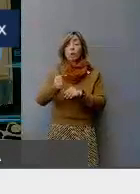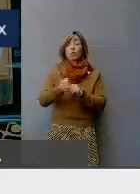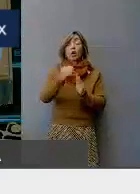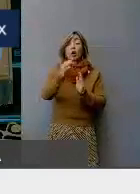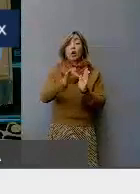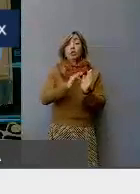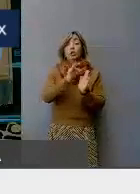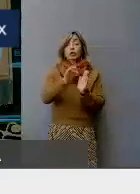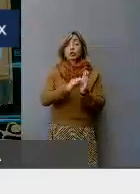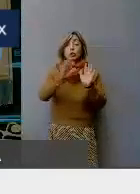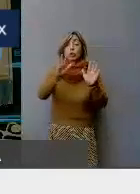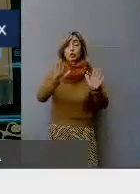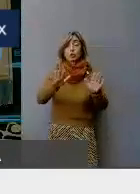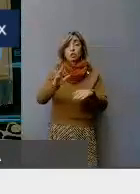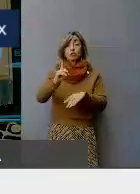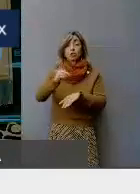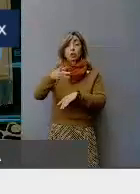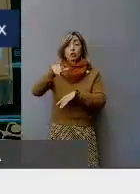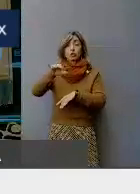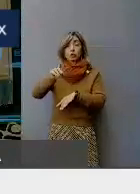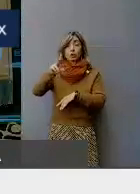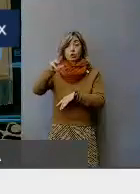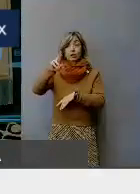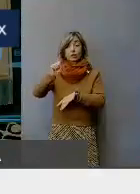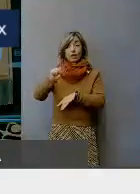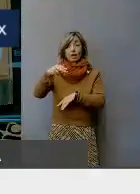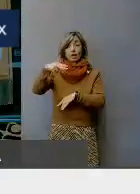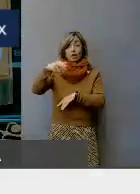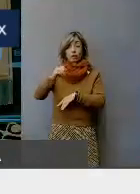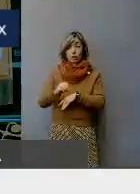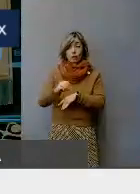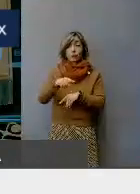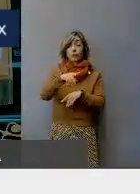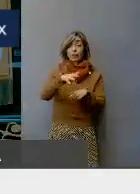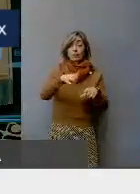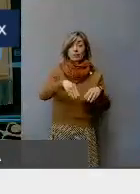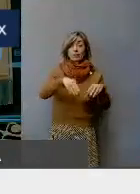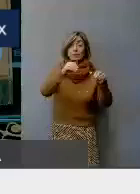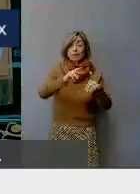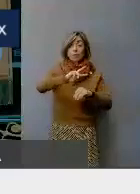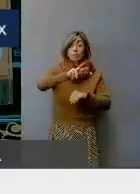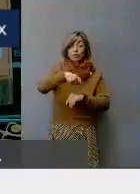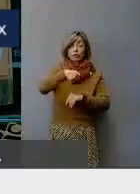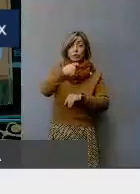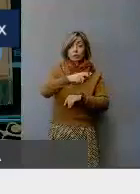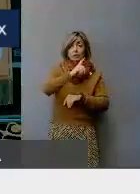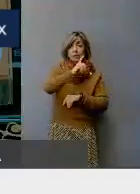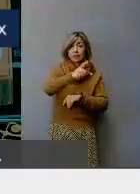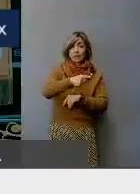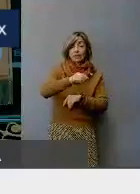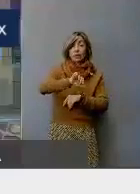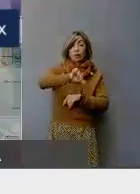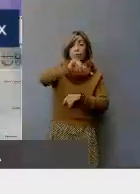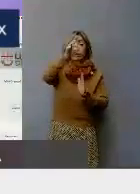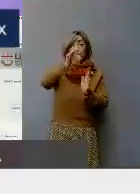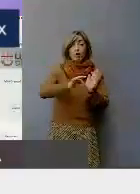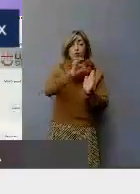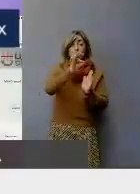in ordine dice presidente grillo a lei la parola per l'illustrazione del primo ordine del giorno prima